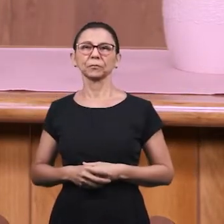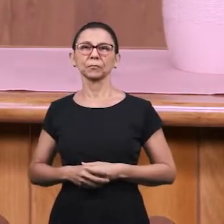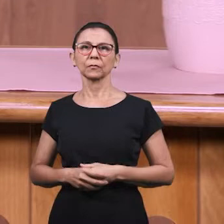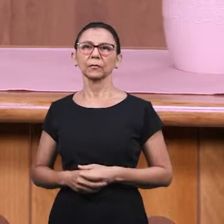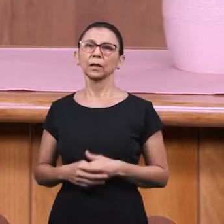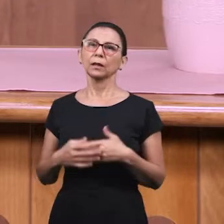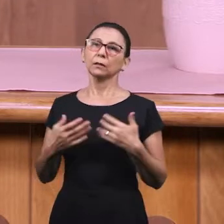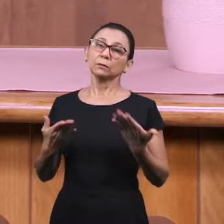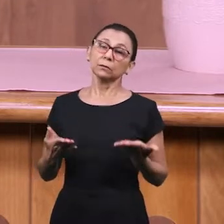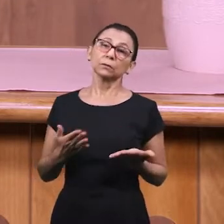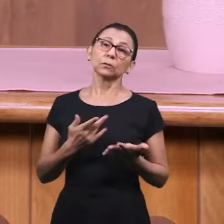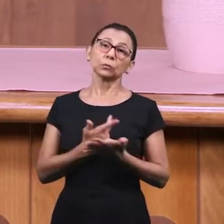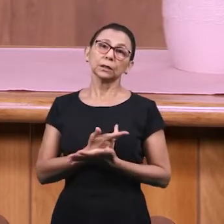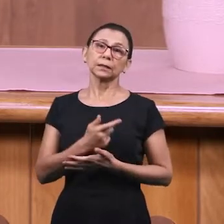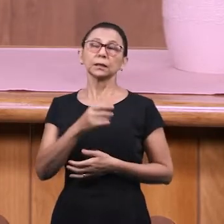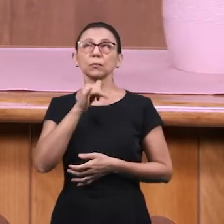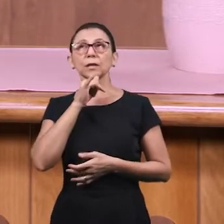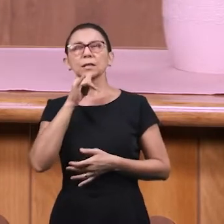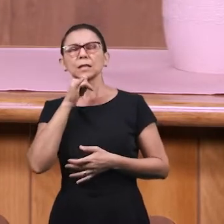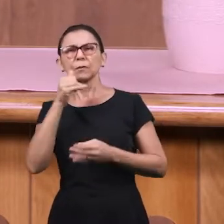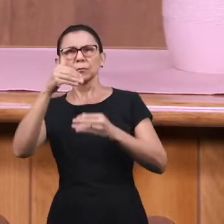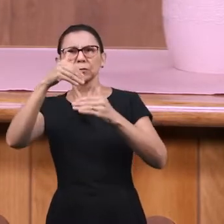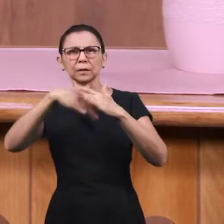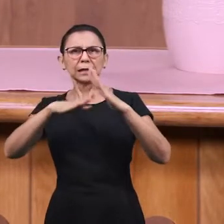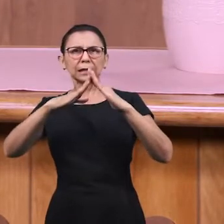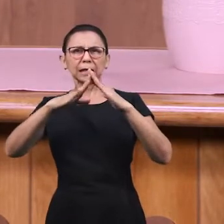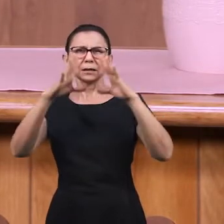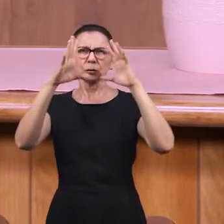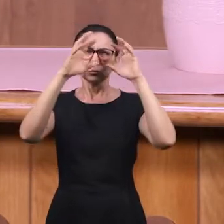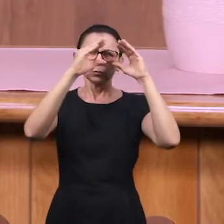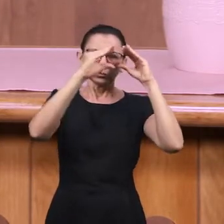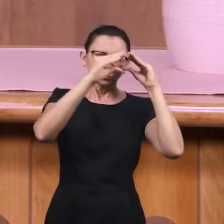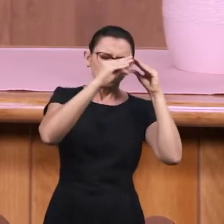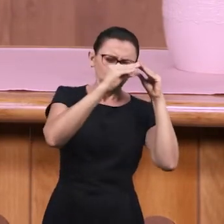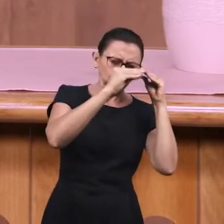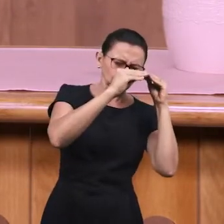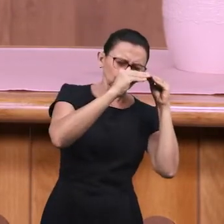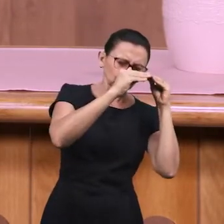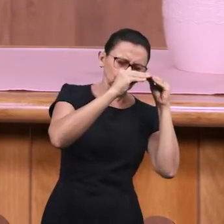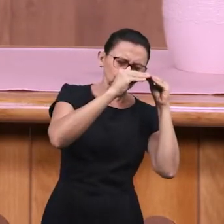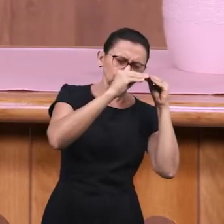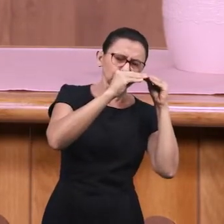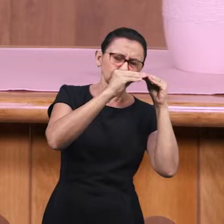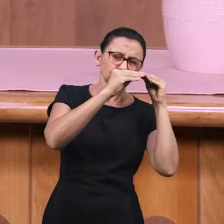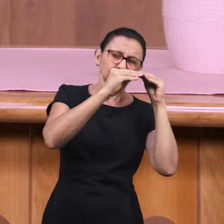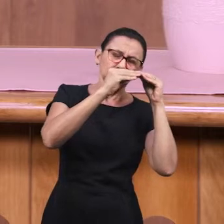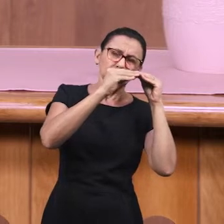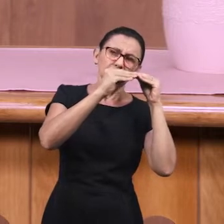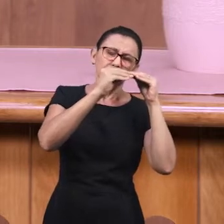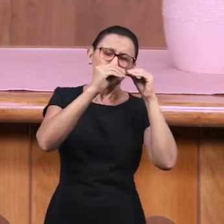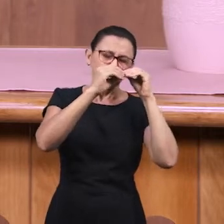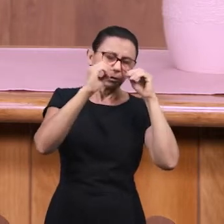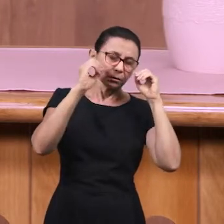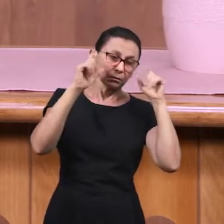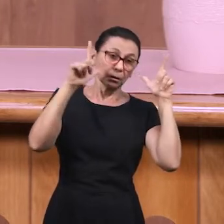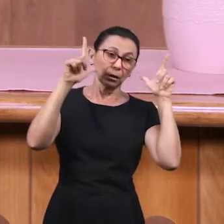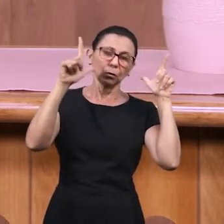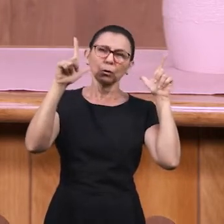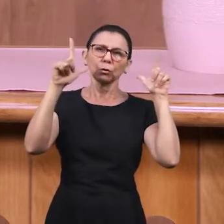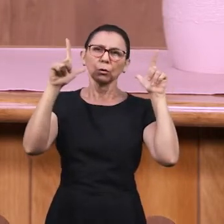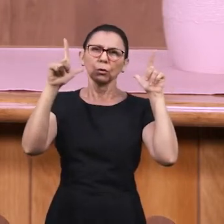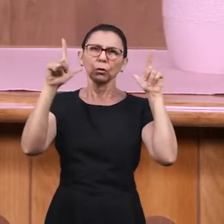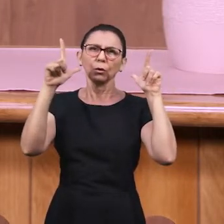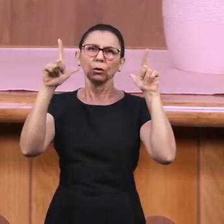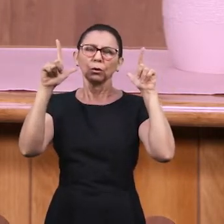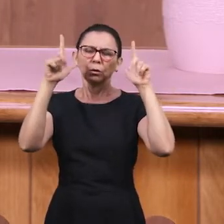мозгом. Когда ты приходишь домой, и все темно, у тебя нормальные глаза. Но когда